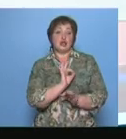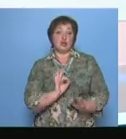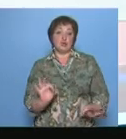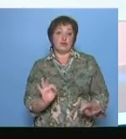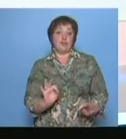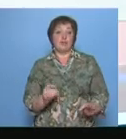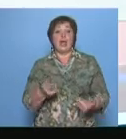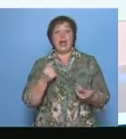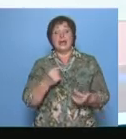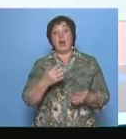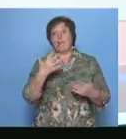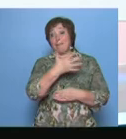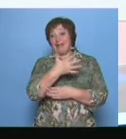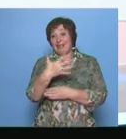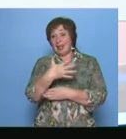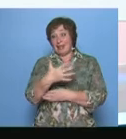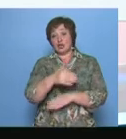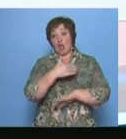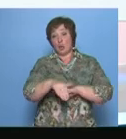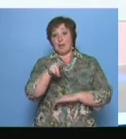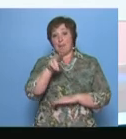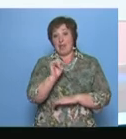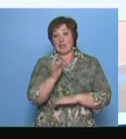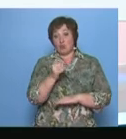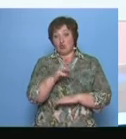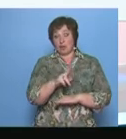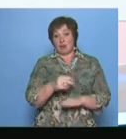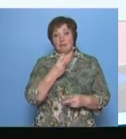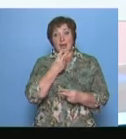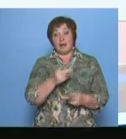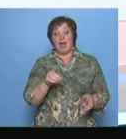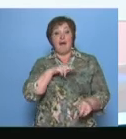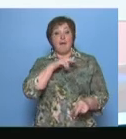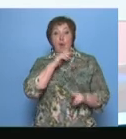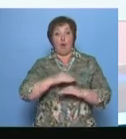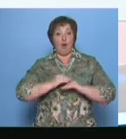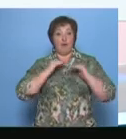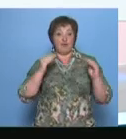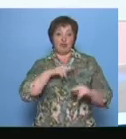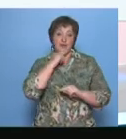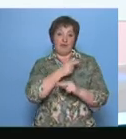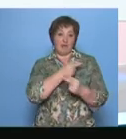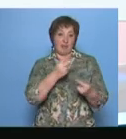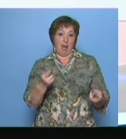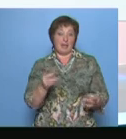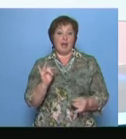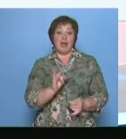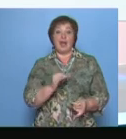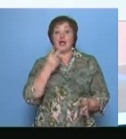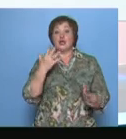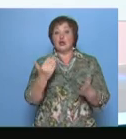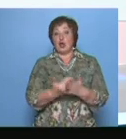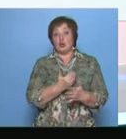Обычная ижевская пятиэтажка на улице Песочной с недавнего времени стала объектом повышенного внимания. На стенах дома